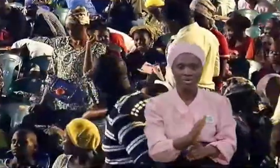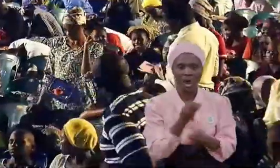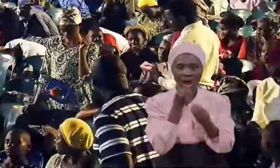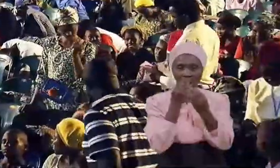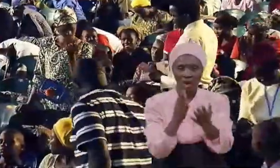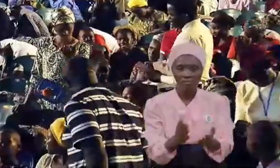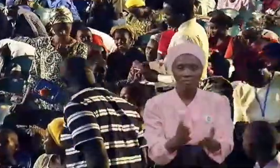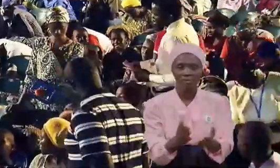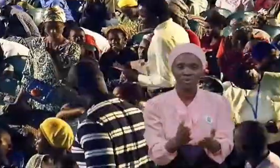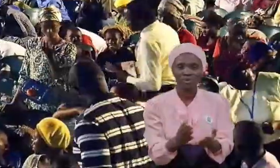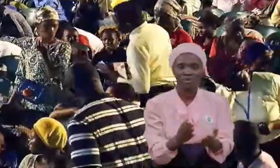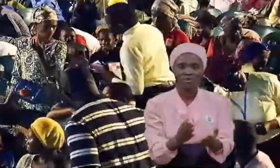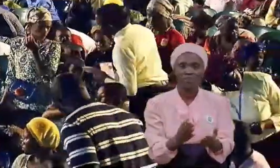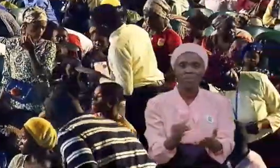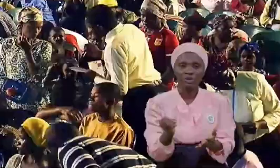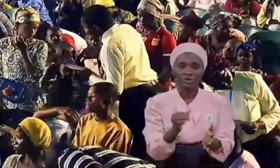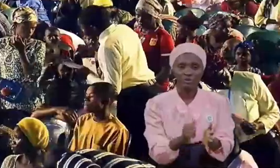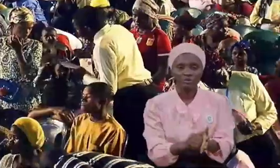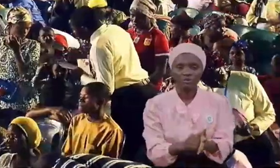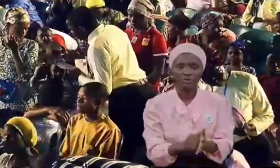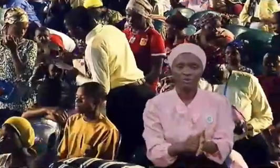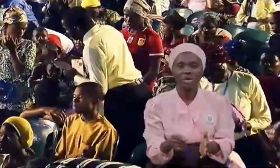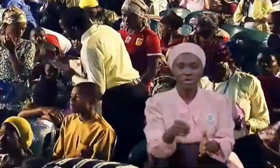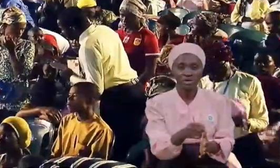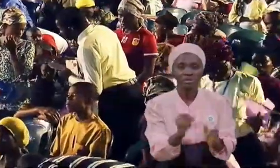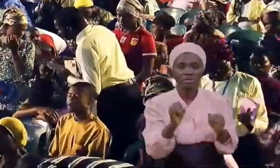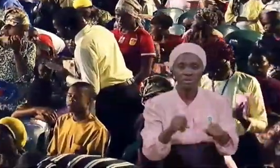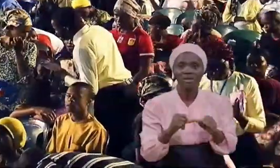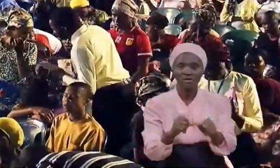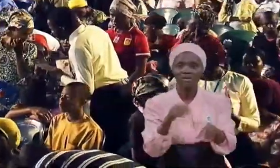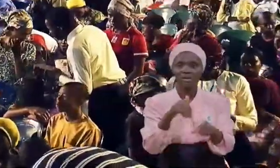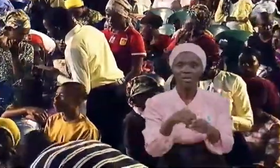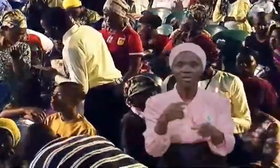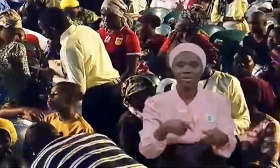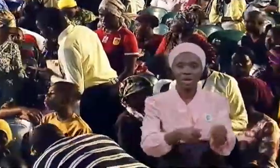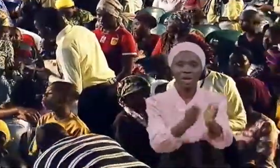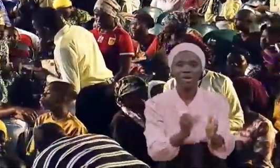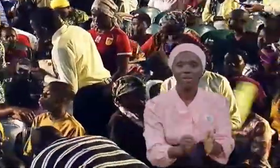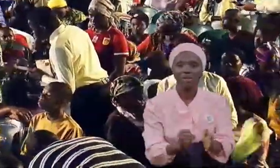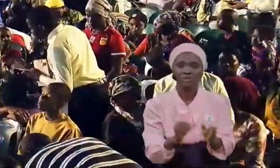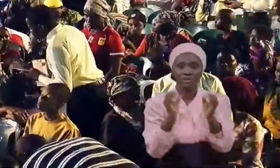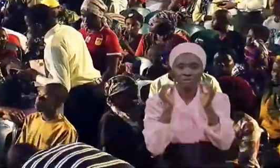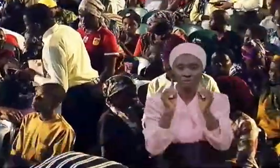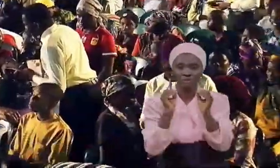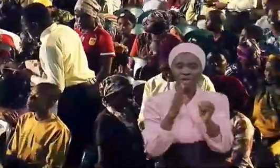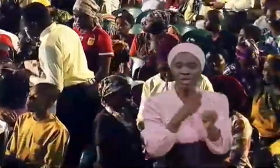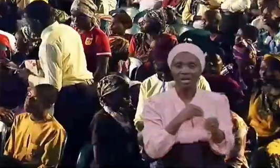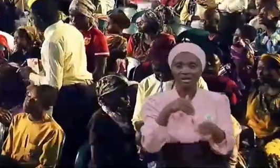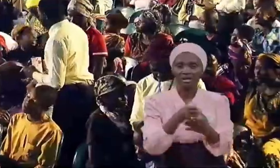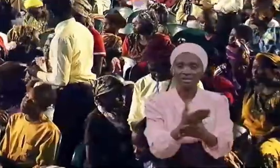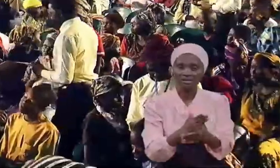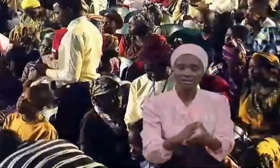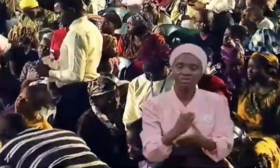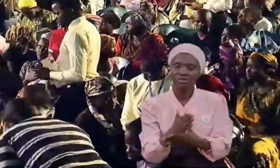continuer dans l'enseignement des apôtres et dans la communion et dans la fraction du pain et dans les prières. Donc, conseil que Dieu vous